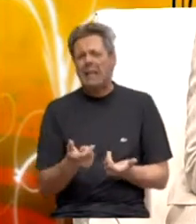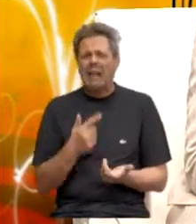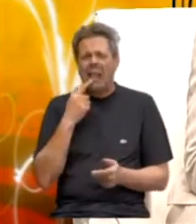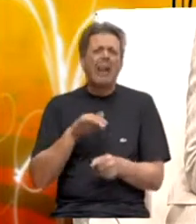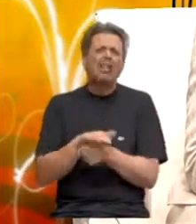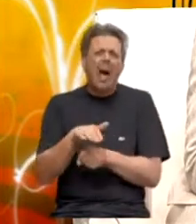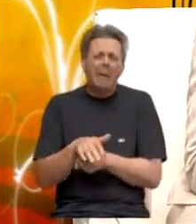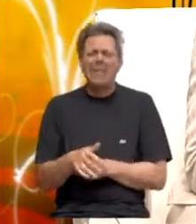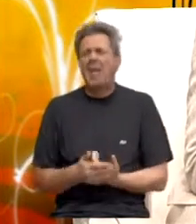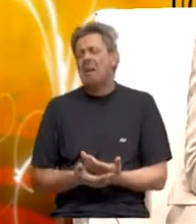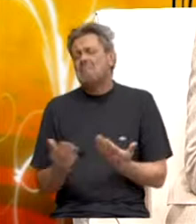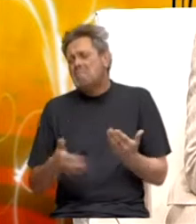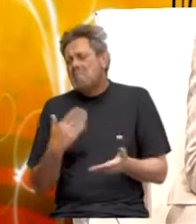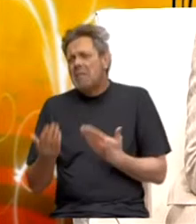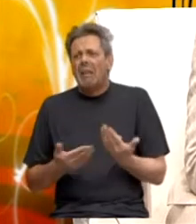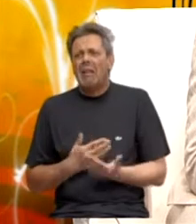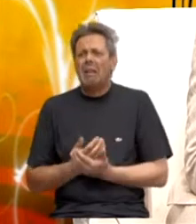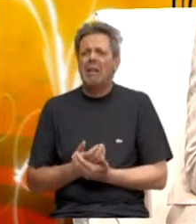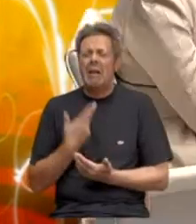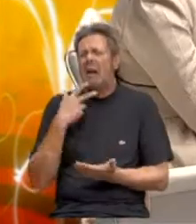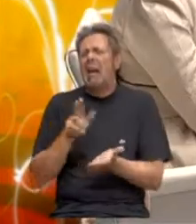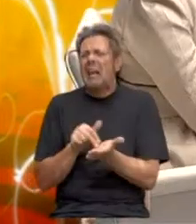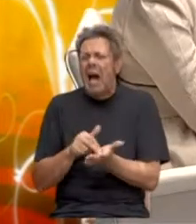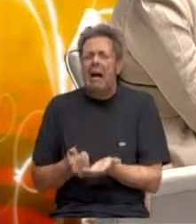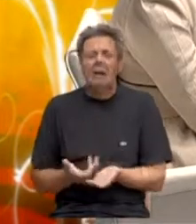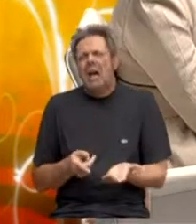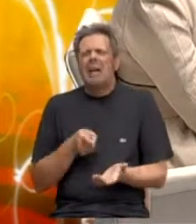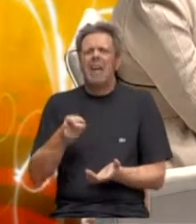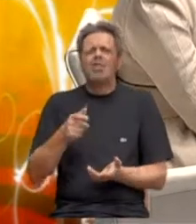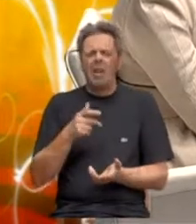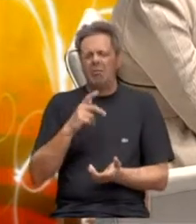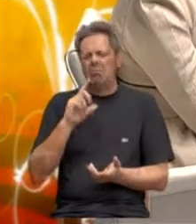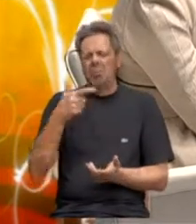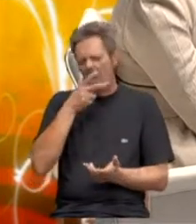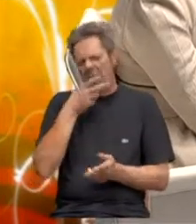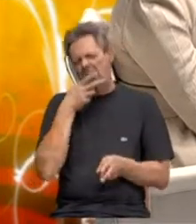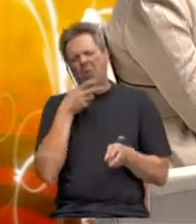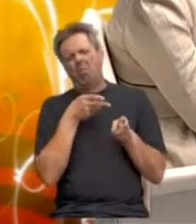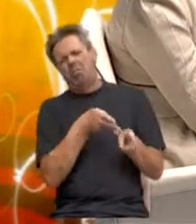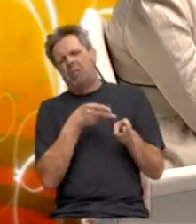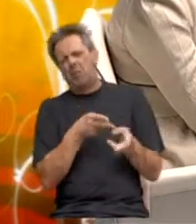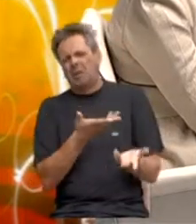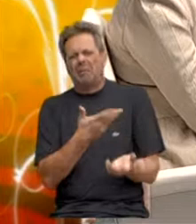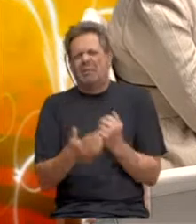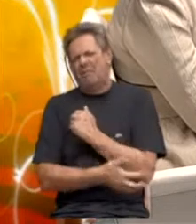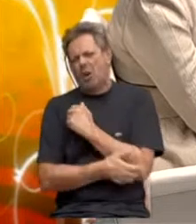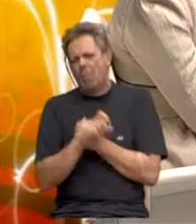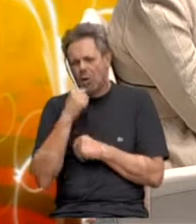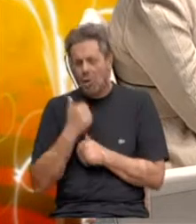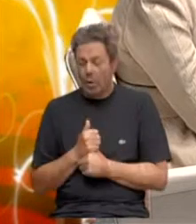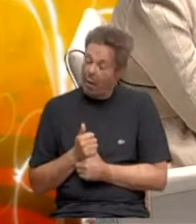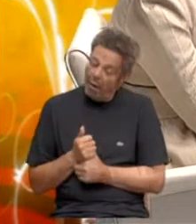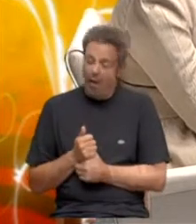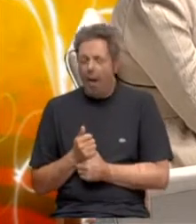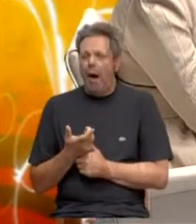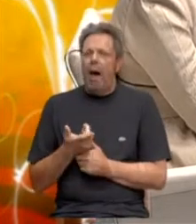žgance s nečim ili palentu ili, pardon, ili gras sa ričetom, da će nas neko gledati poprijeko kako su ovi siromašni. Što više,